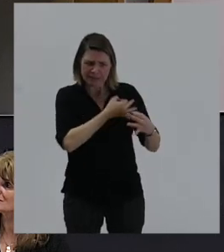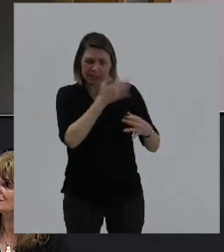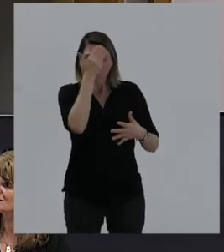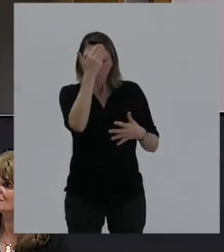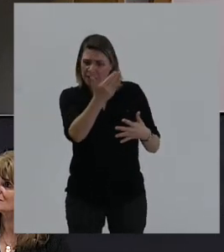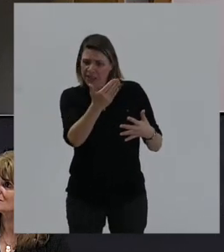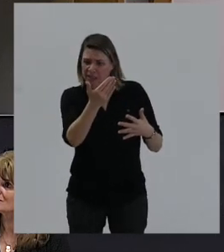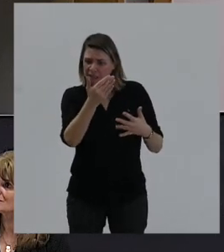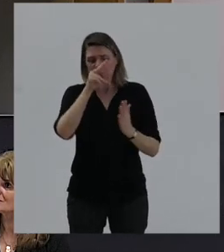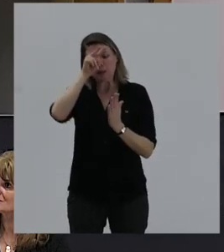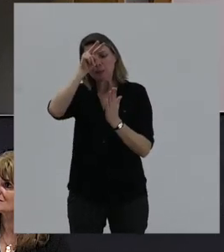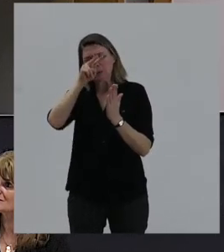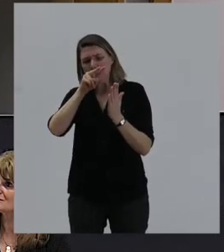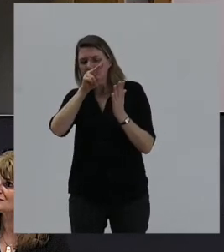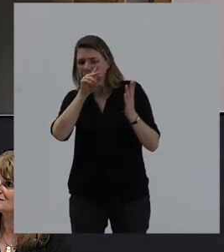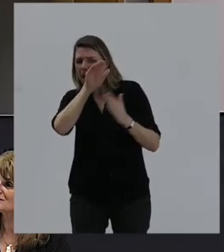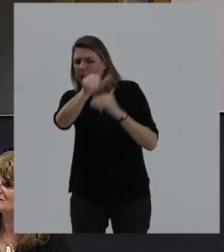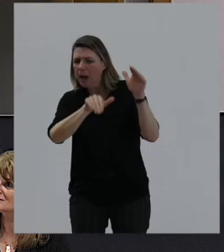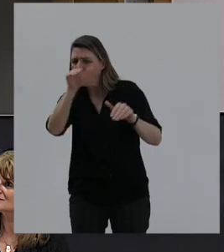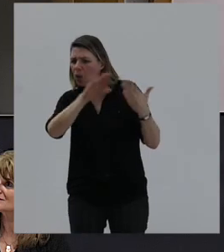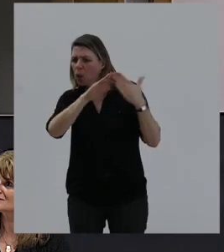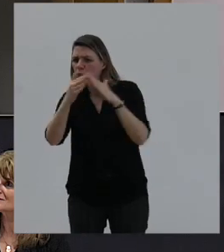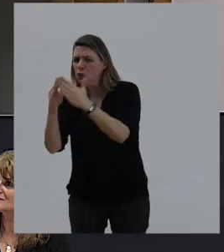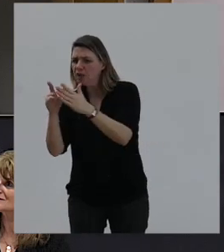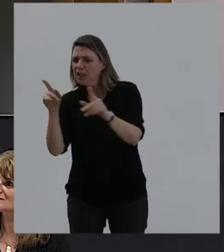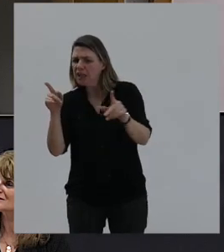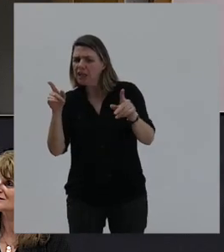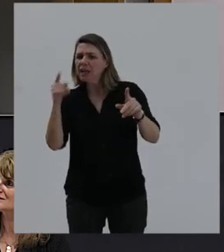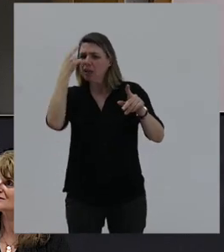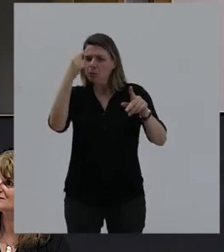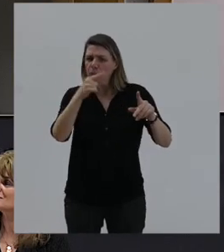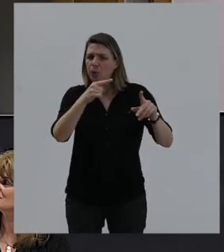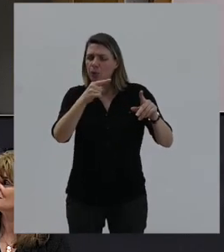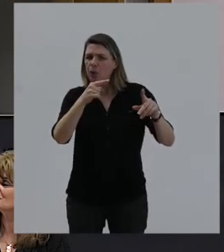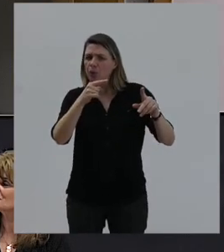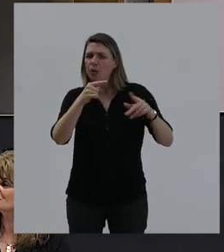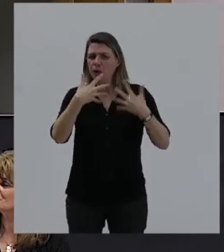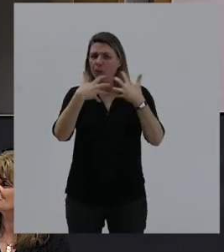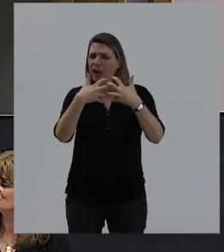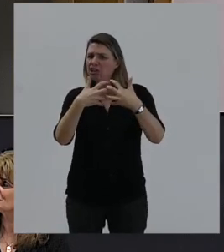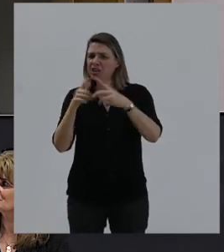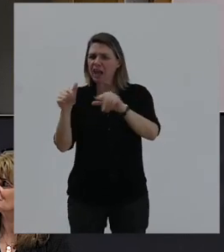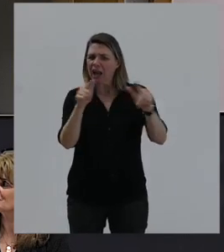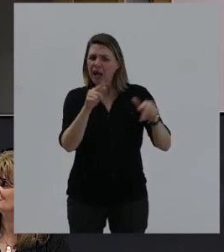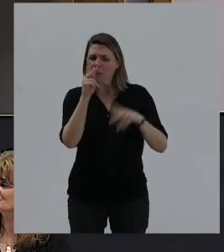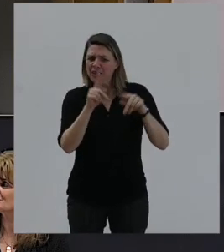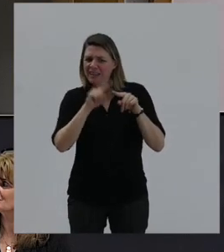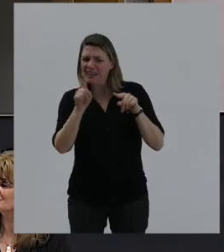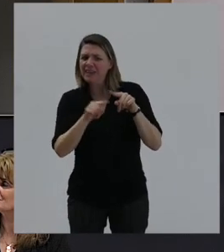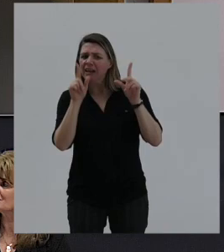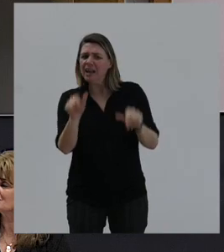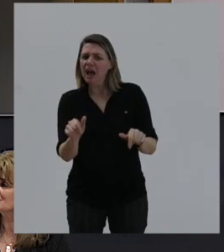vous aviez consulté la communauté à l'époque sur l'installation de l'Estaca, peut-être que ce petit détail aurait été